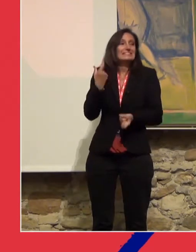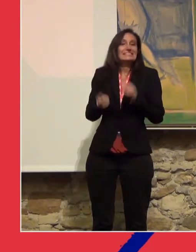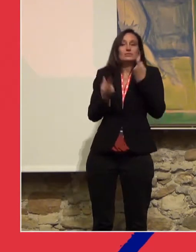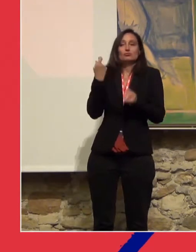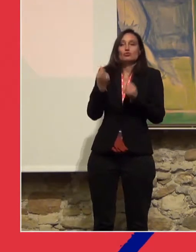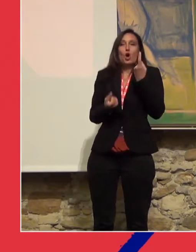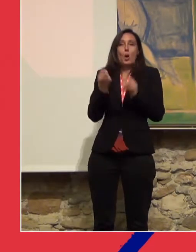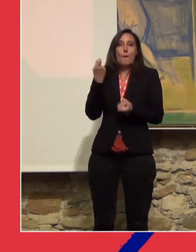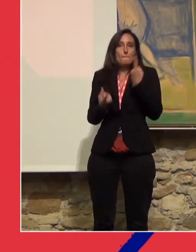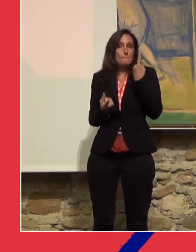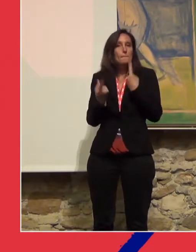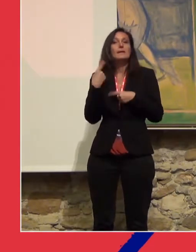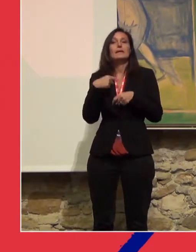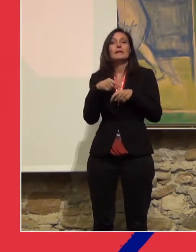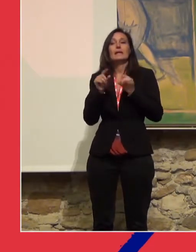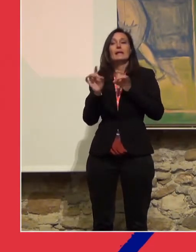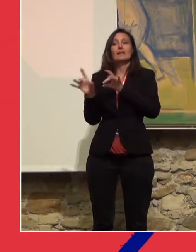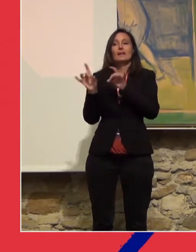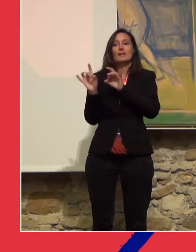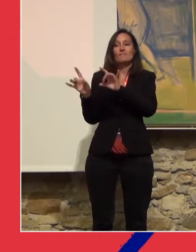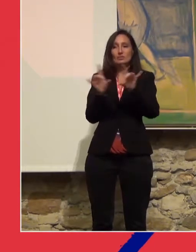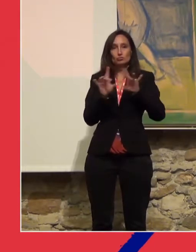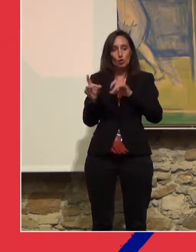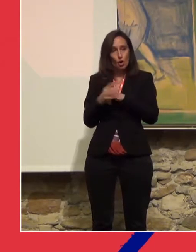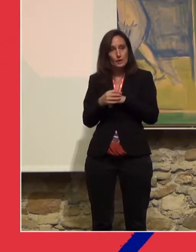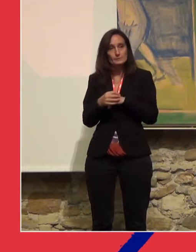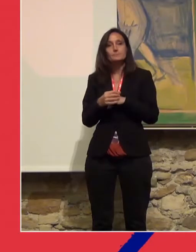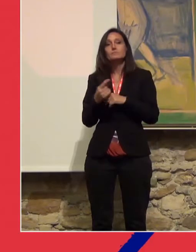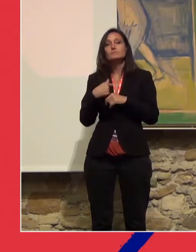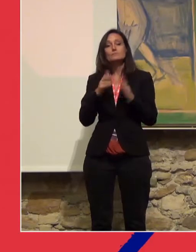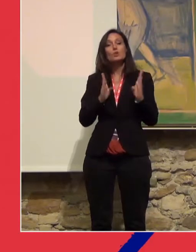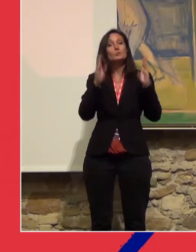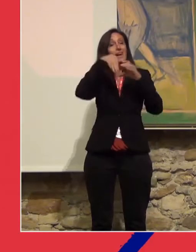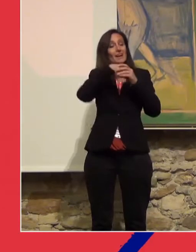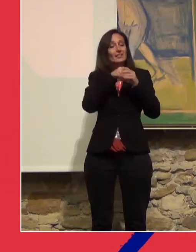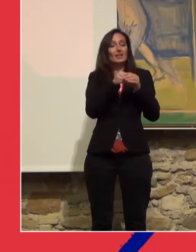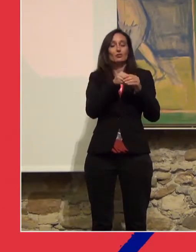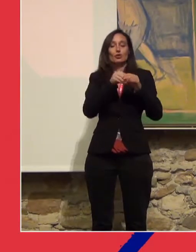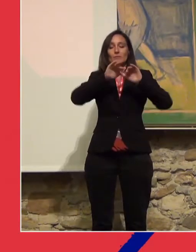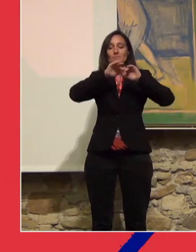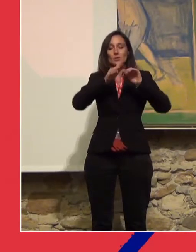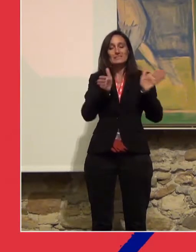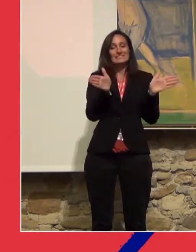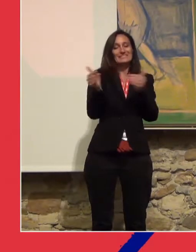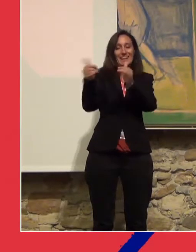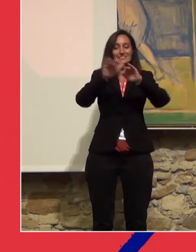diviso i posti letto separando le aree Covid dalle aree Covid free.